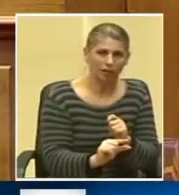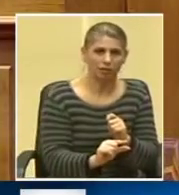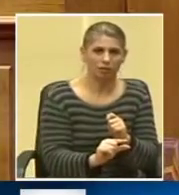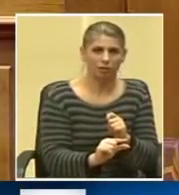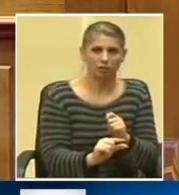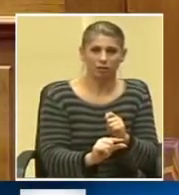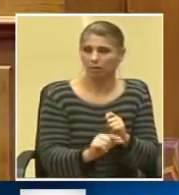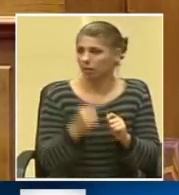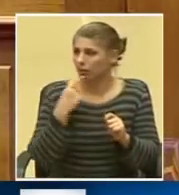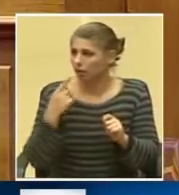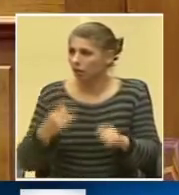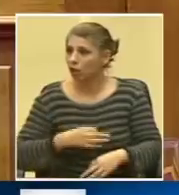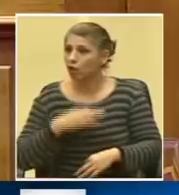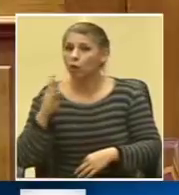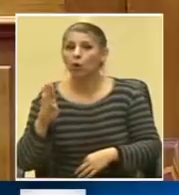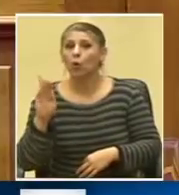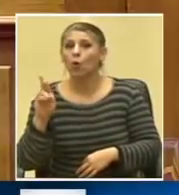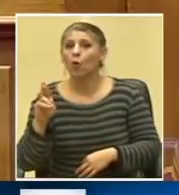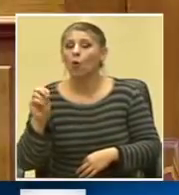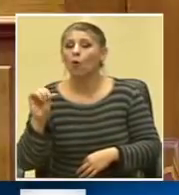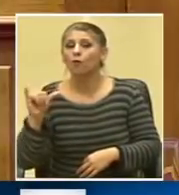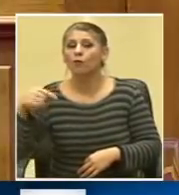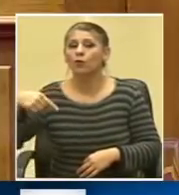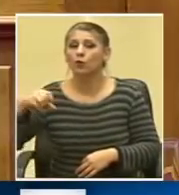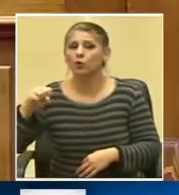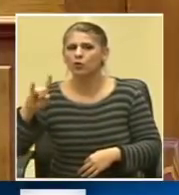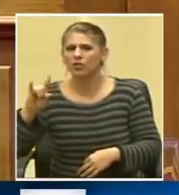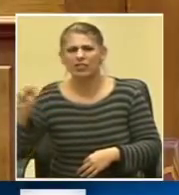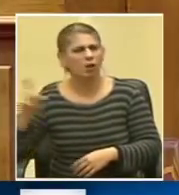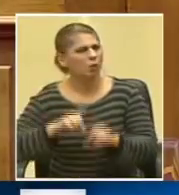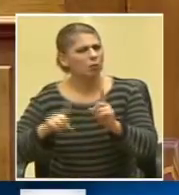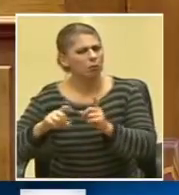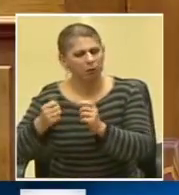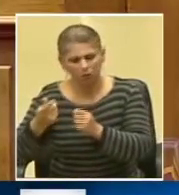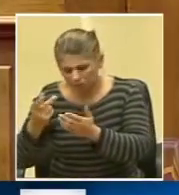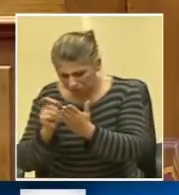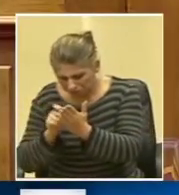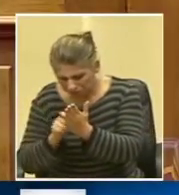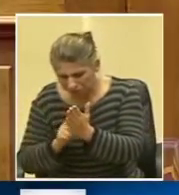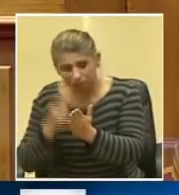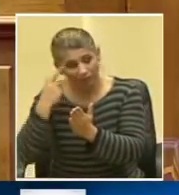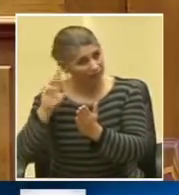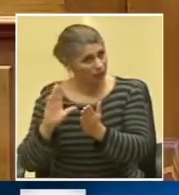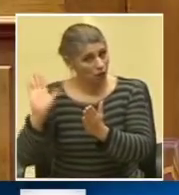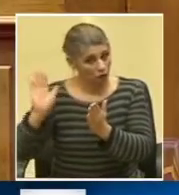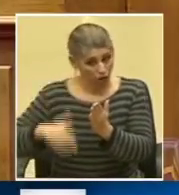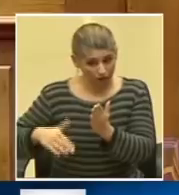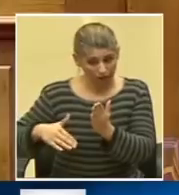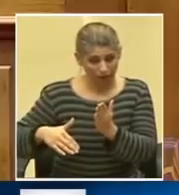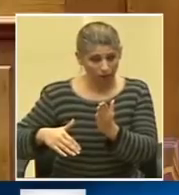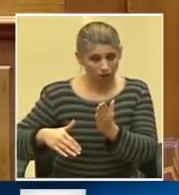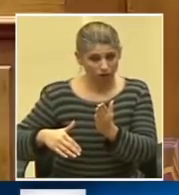Και λέει ο κύριος Βρούτσης, δεν ξέρω ποιος ακριβώς του κάνει τους λογαριασμούς, ότι στο τέλος, λέει, θα πάρουν